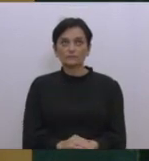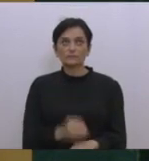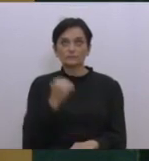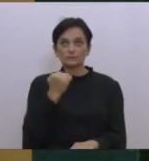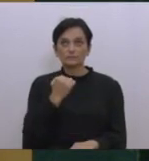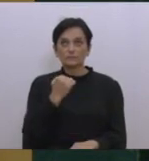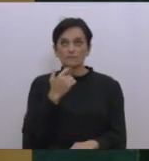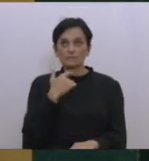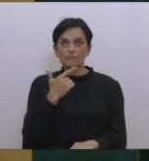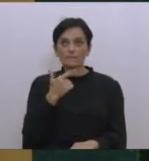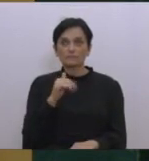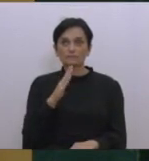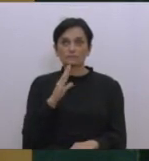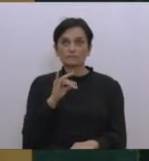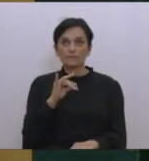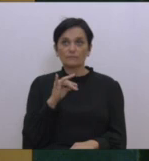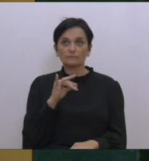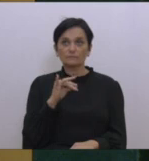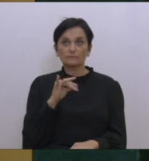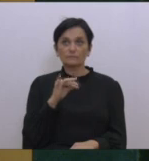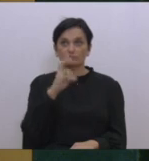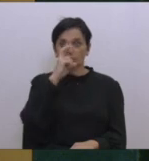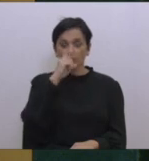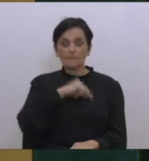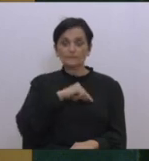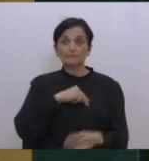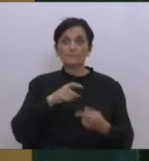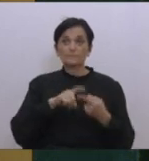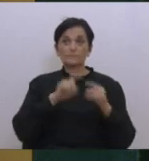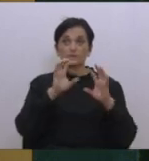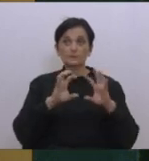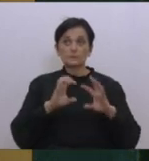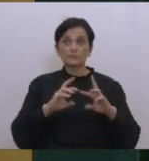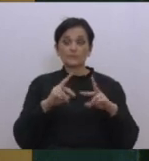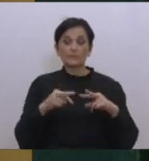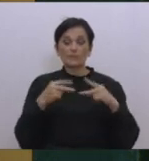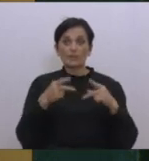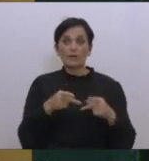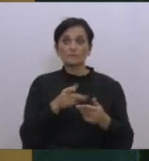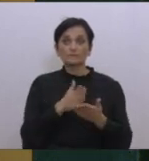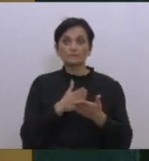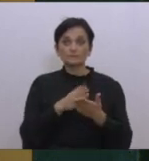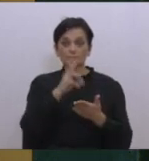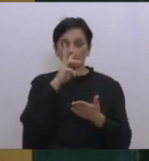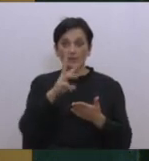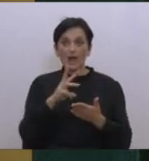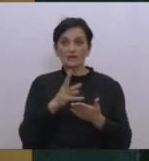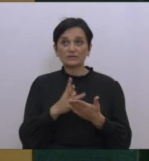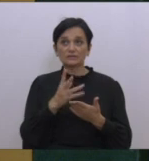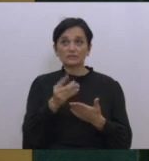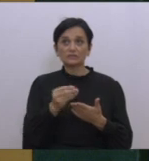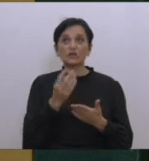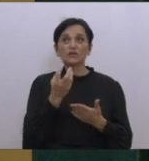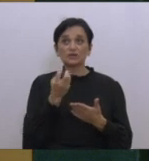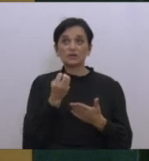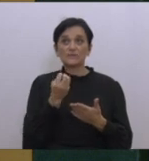მადლობთ ბატონგივი. Საჯარო სამსახურის შესახებ კანონში არსებული, ასე ვთქვათ, ანაზღაურება კიდევ